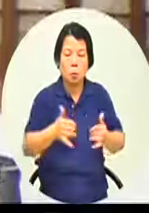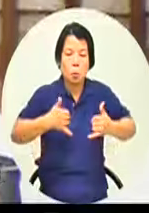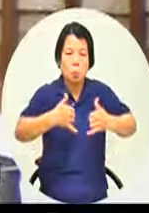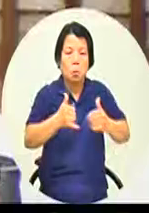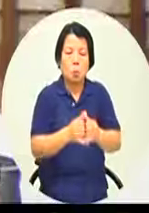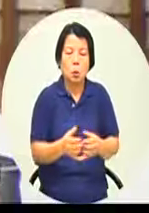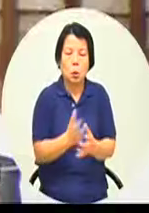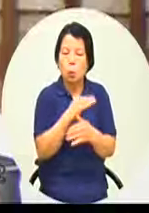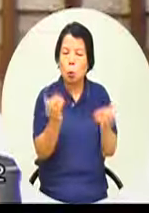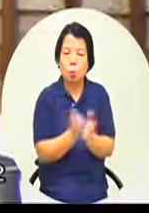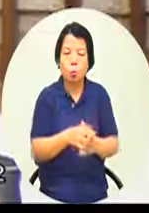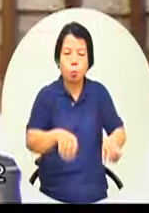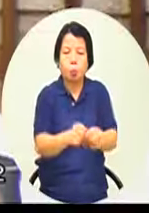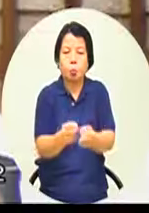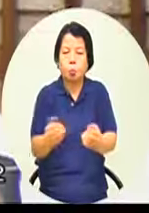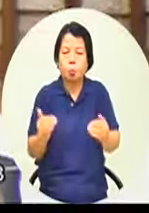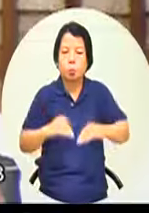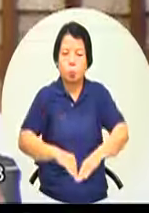样的状况。